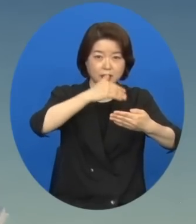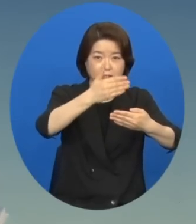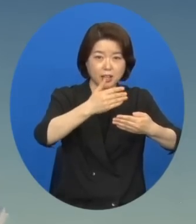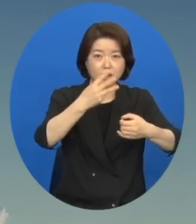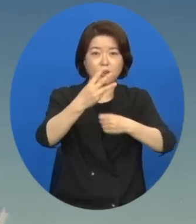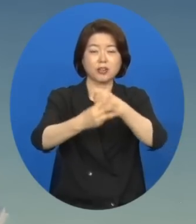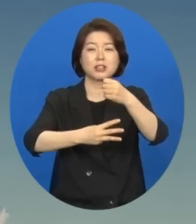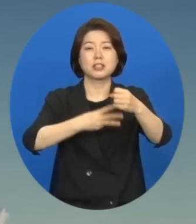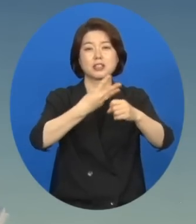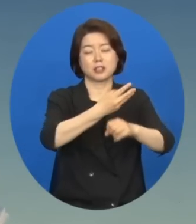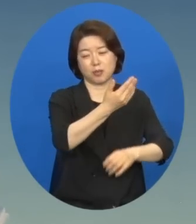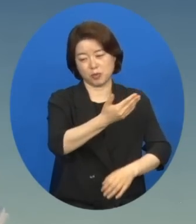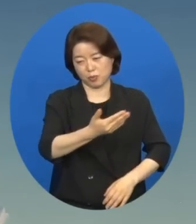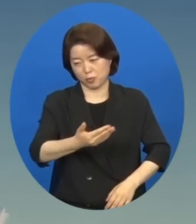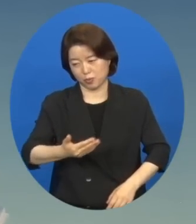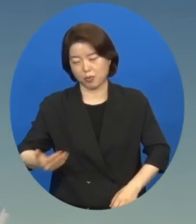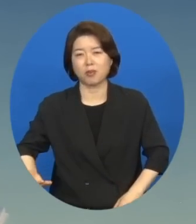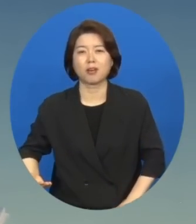3년치가